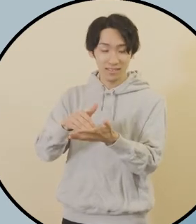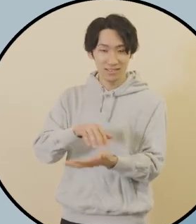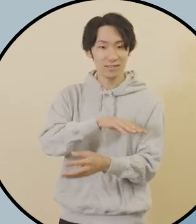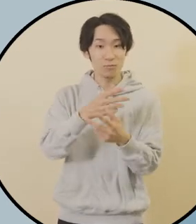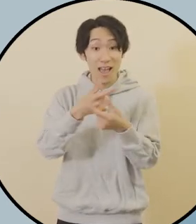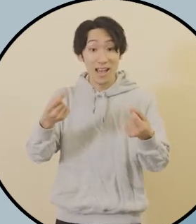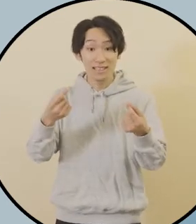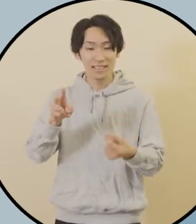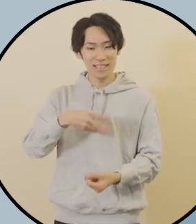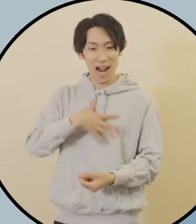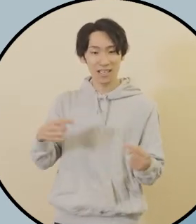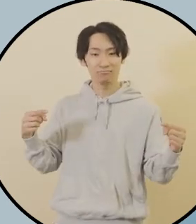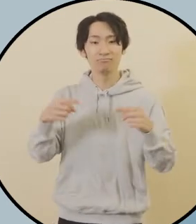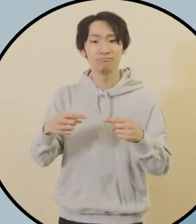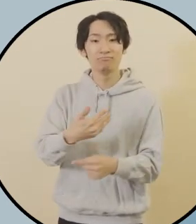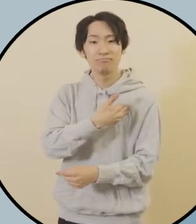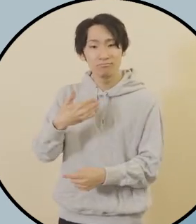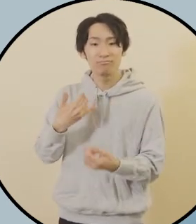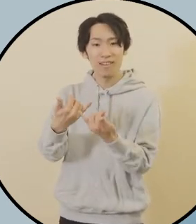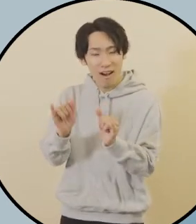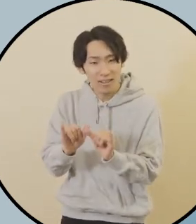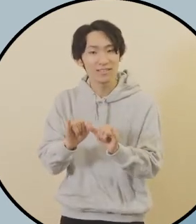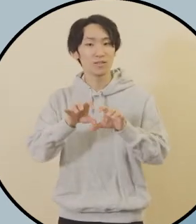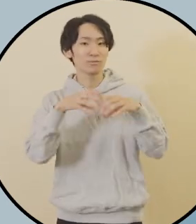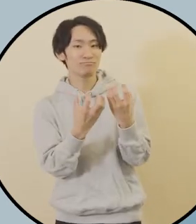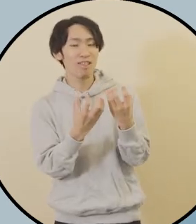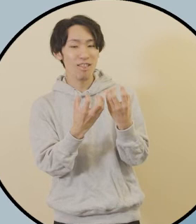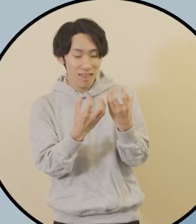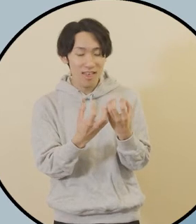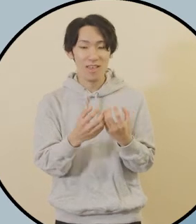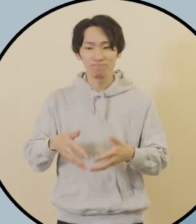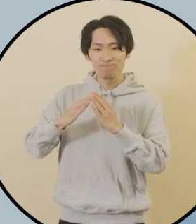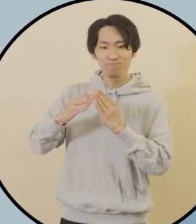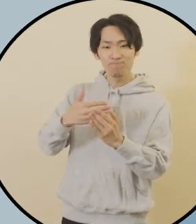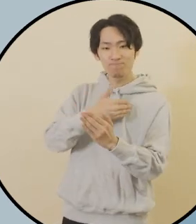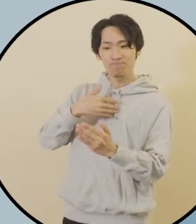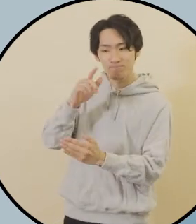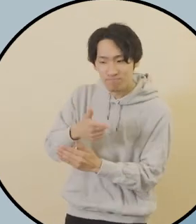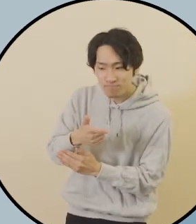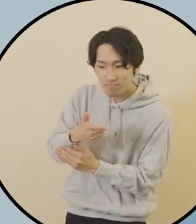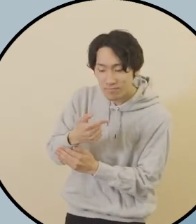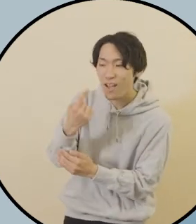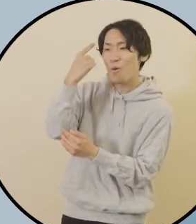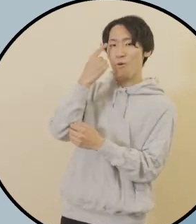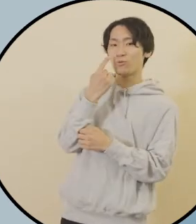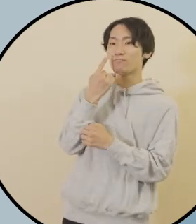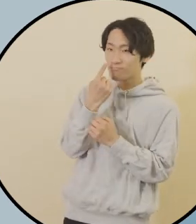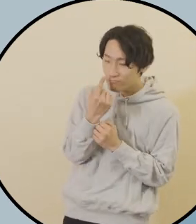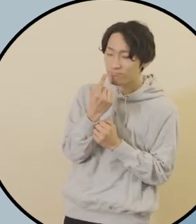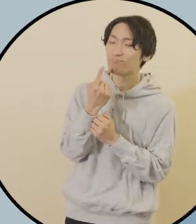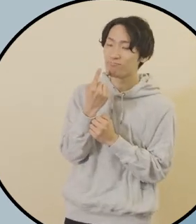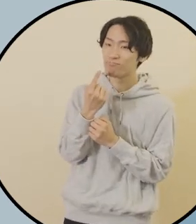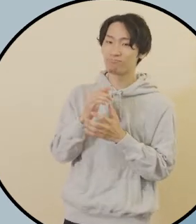は理解し合えるような社会コミュニティっていうのが作っていているんじゃないかなというふう